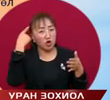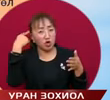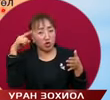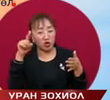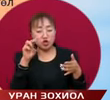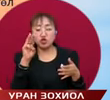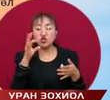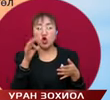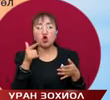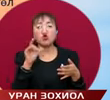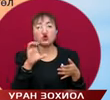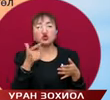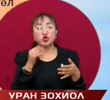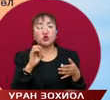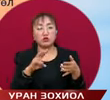төгсгөл хэсгээ.